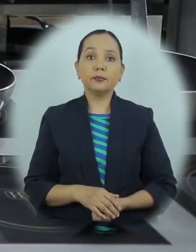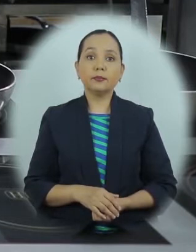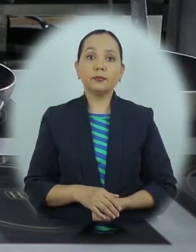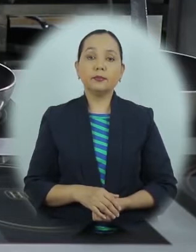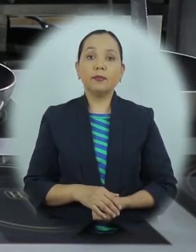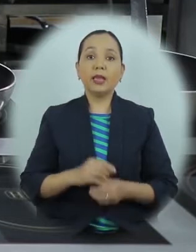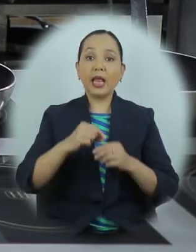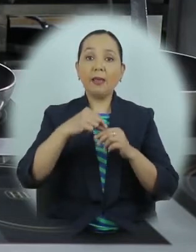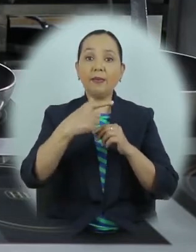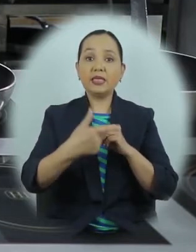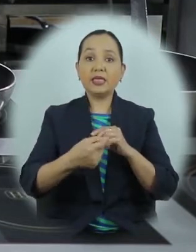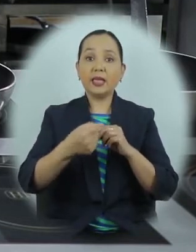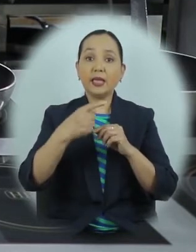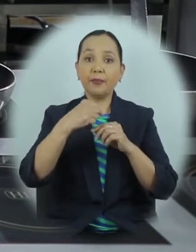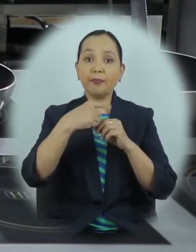на лепестки